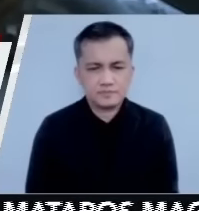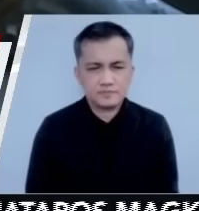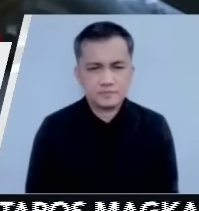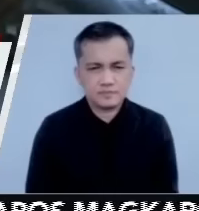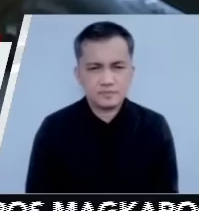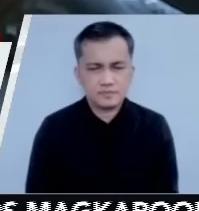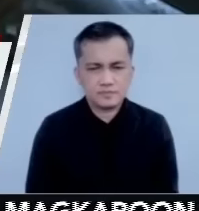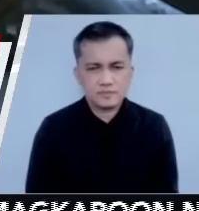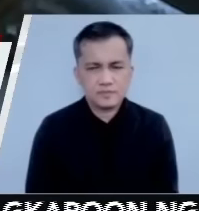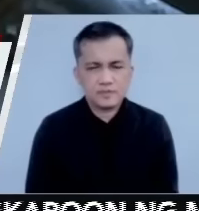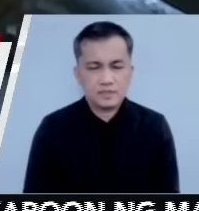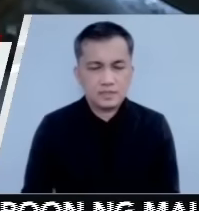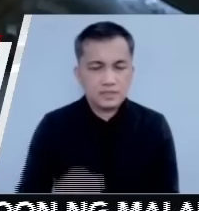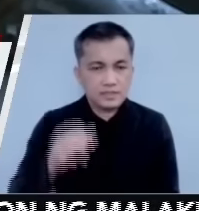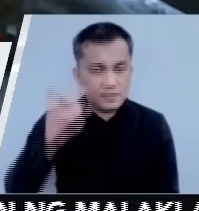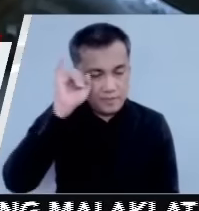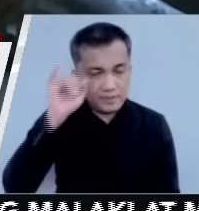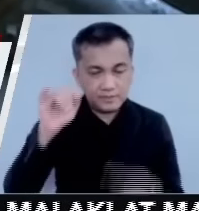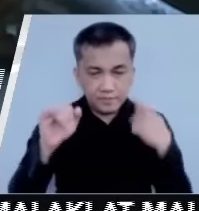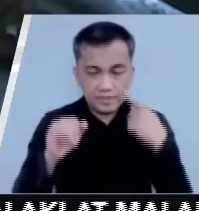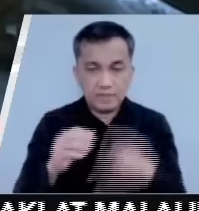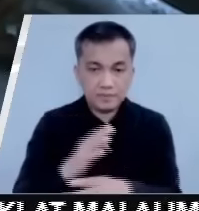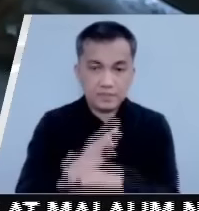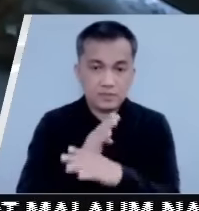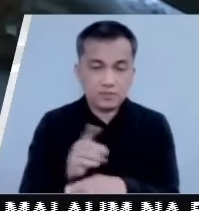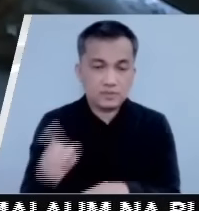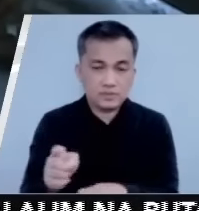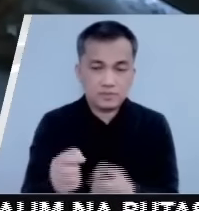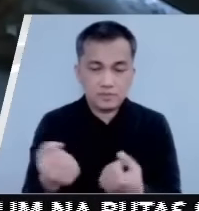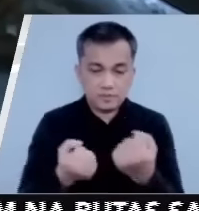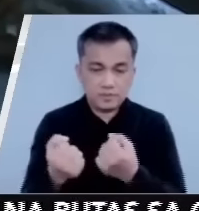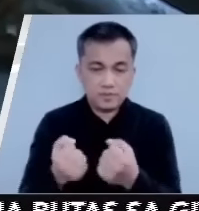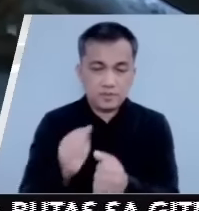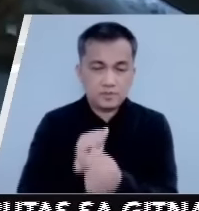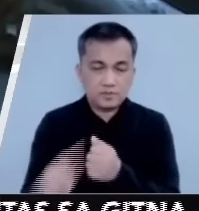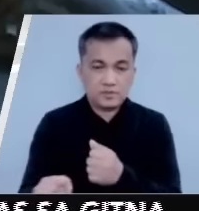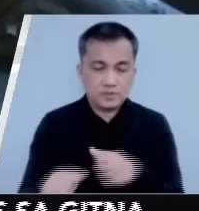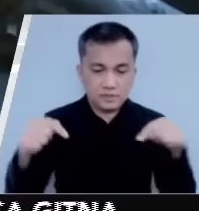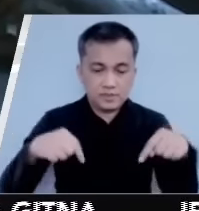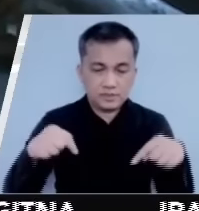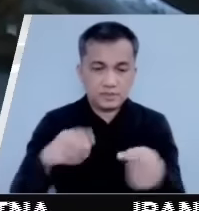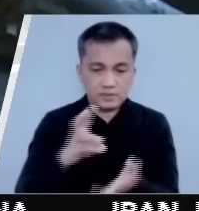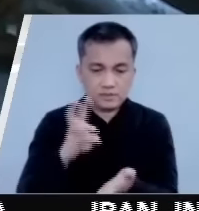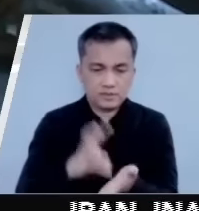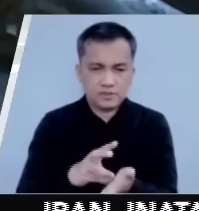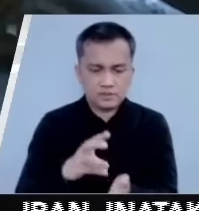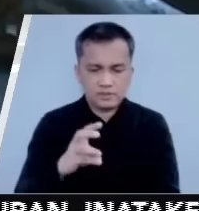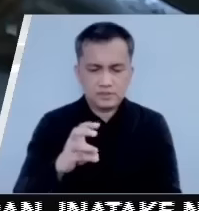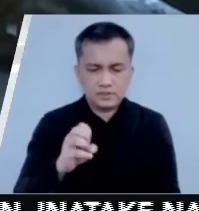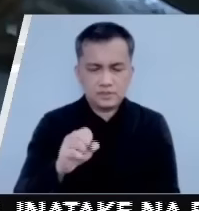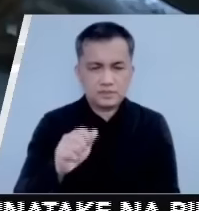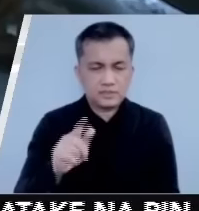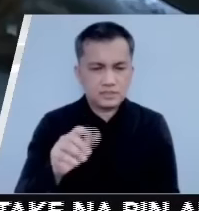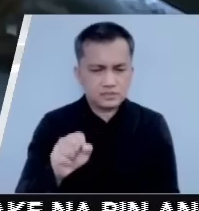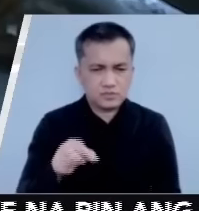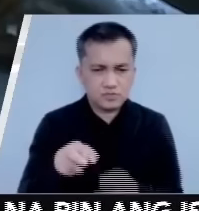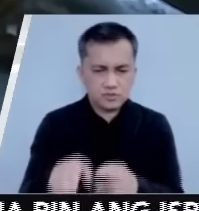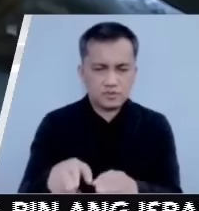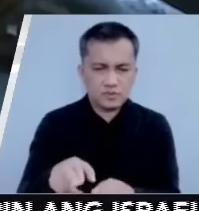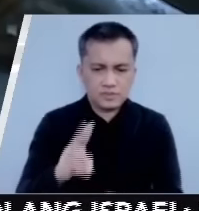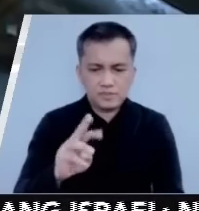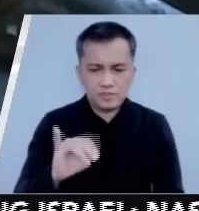Ivan, Pia, pinaiiwas muna ang mga motorista na dumaan dito nga sa bahagi ng Salus Road sa may bahagi ng Villamor Air